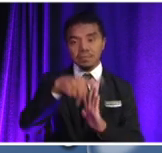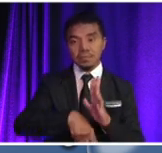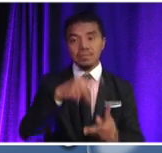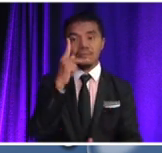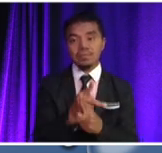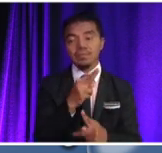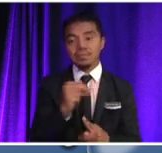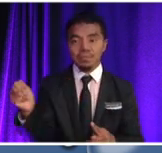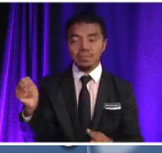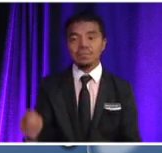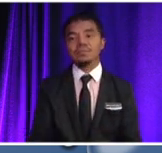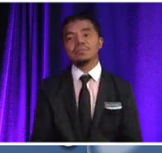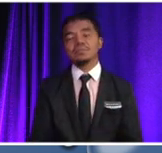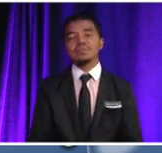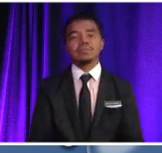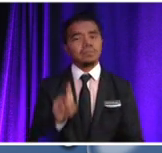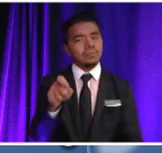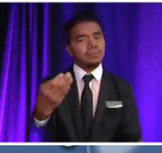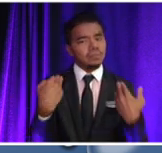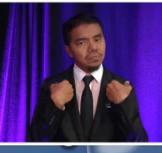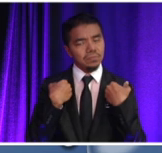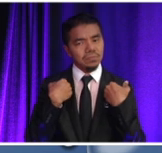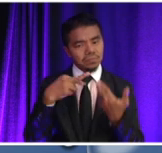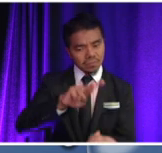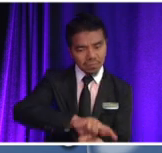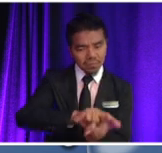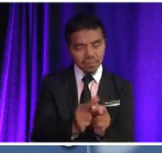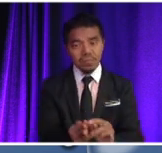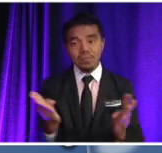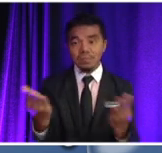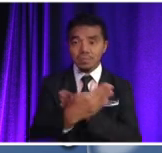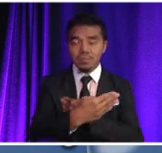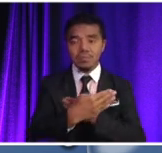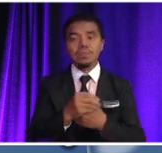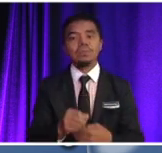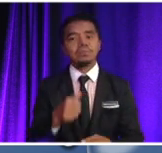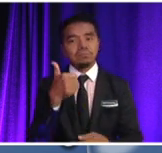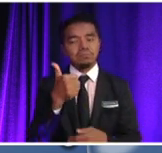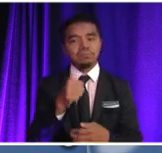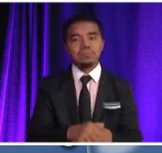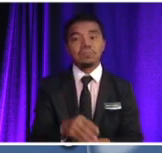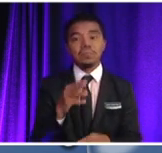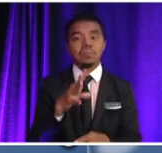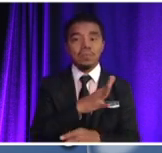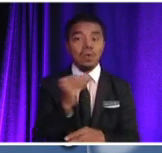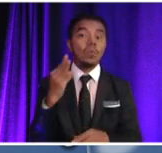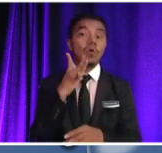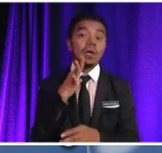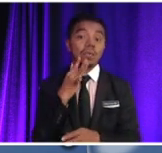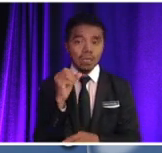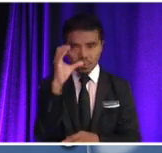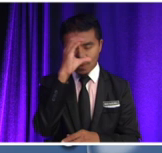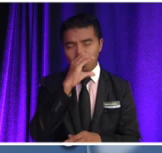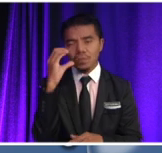irit ke bentuk yang menarik size yang sesuai meski ada warna yang cantik kalau warna yang tak cantik ataupun tidak menarik